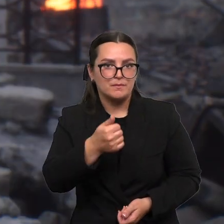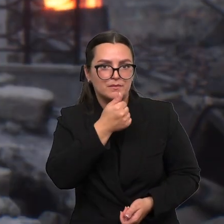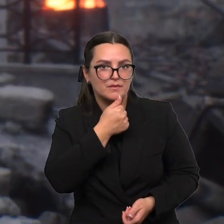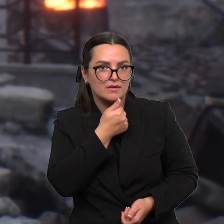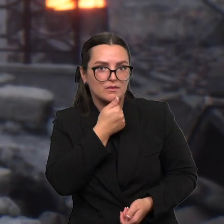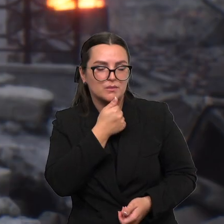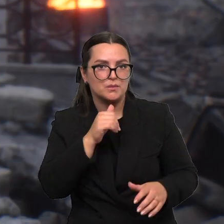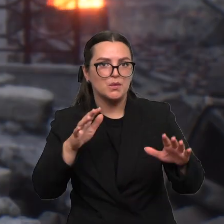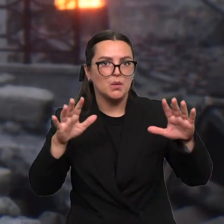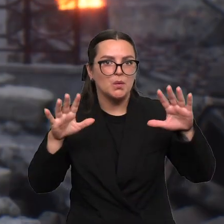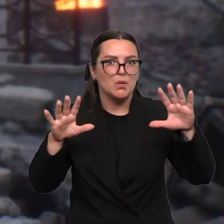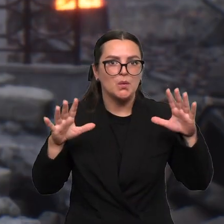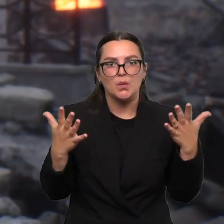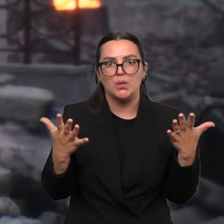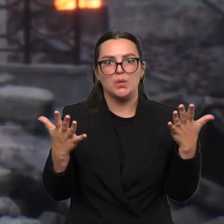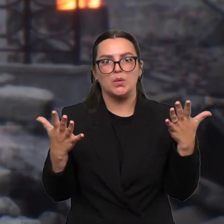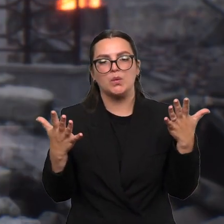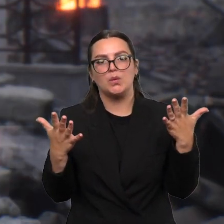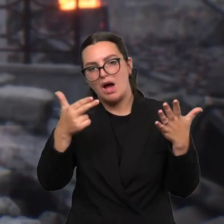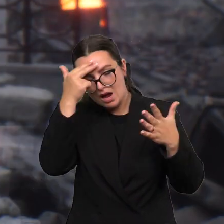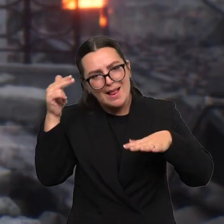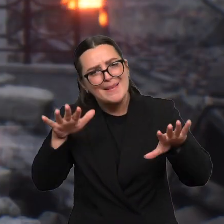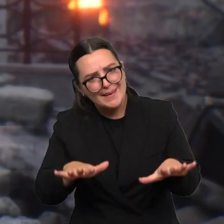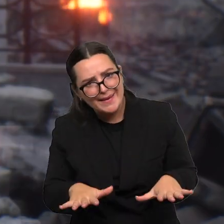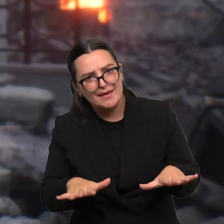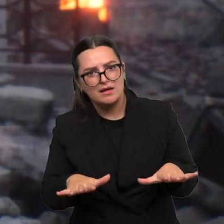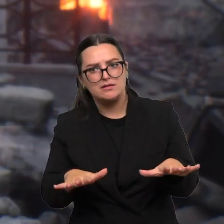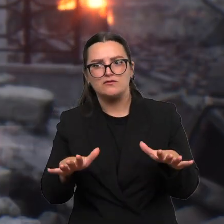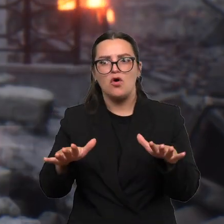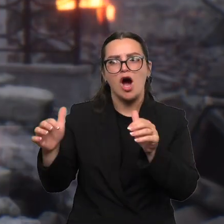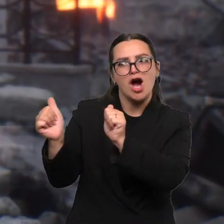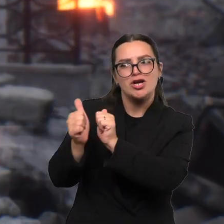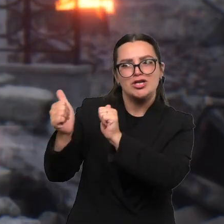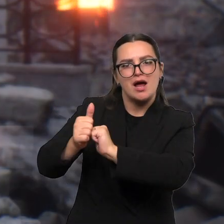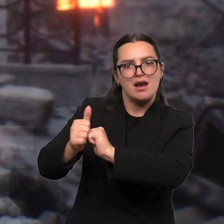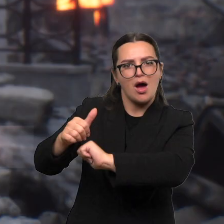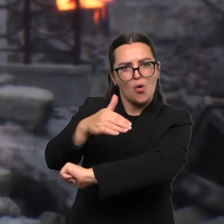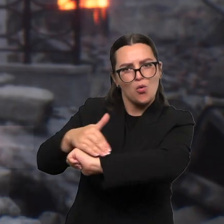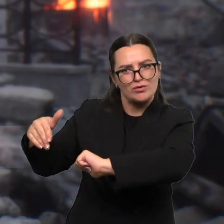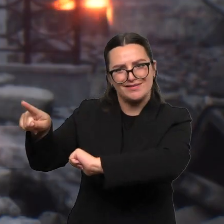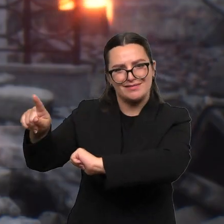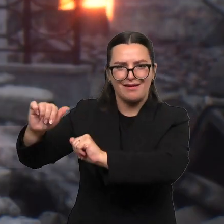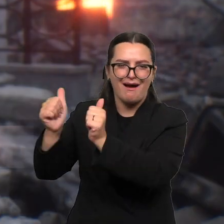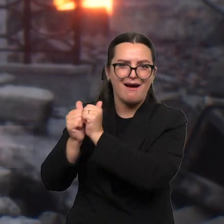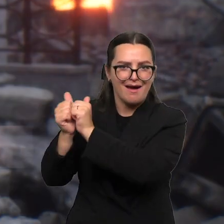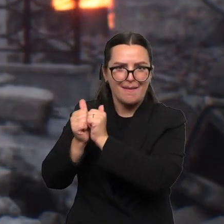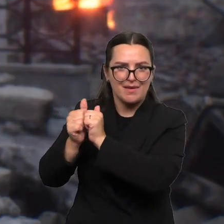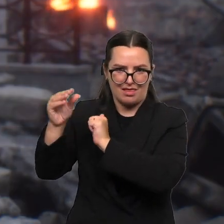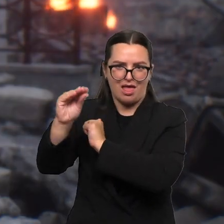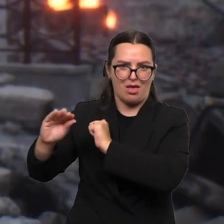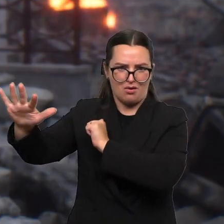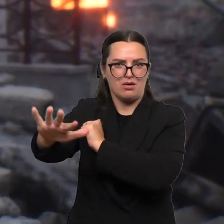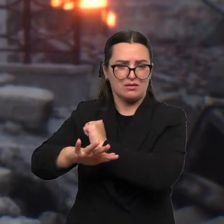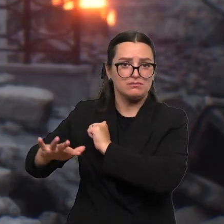gaminant kažkokio didelio masto, tarkim, ar pas mus, ar kažkur netoliese,